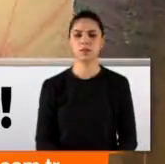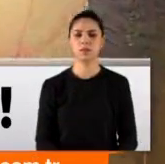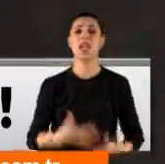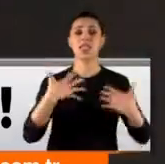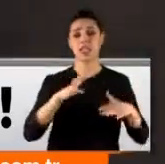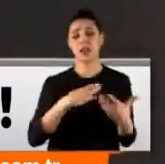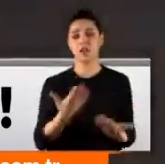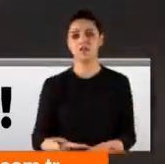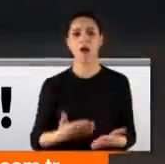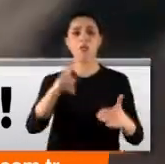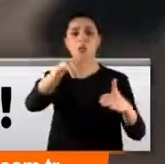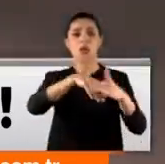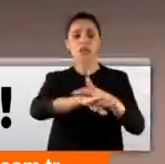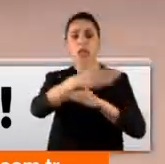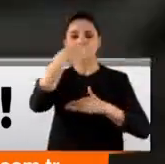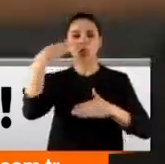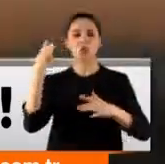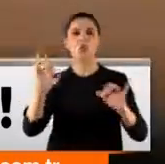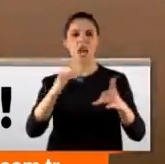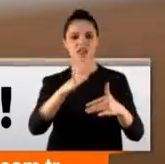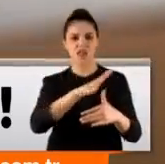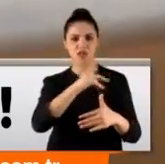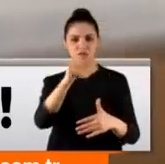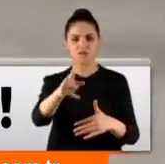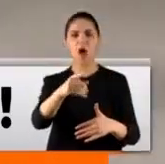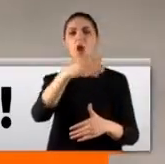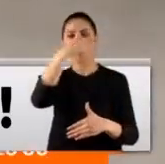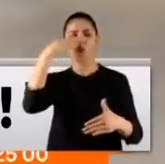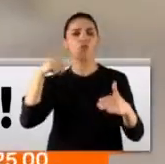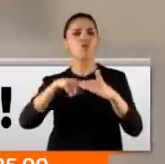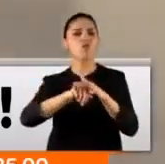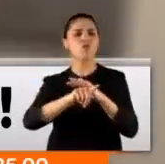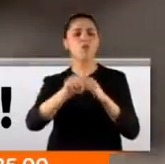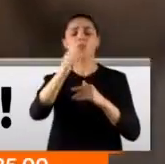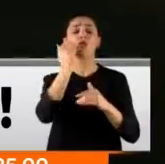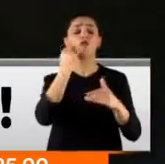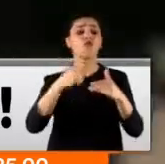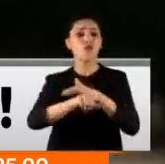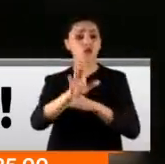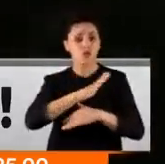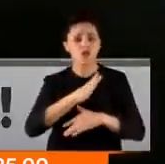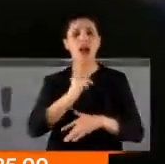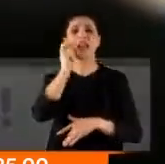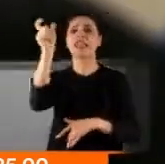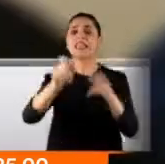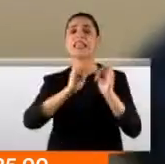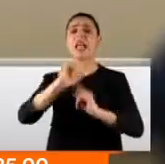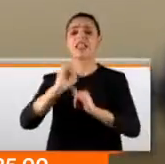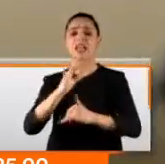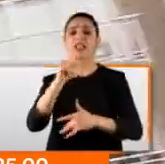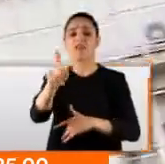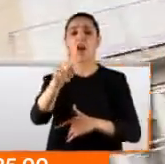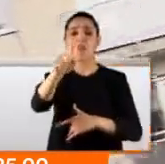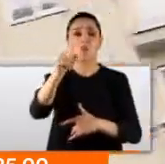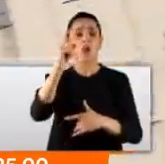Tedirgin oluyoruz. Sığınakta uyuşturucu partisi veriliyor, fuhuş yapılıyor ve insanlar tehdit ediliyor. Akıl almaz